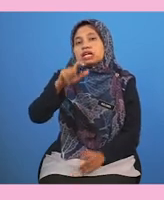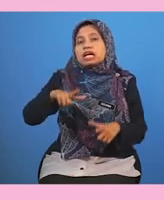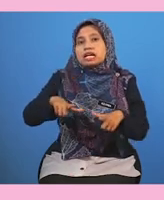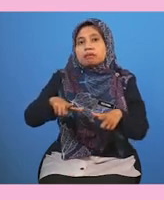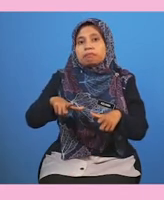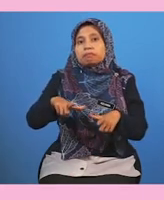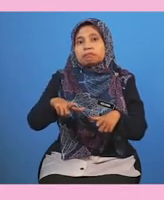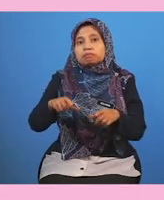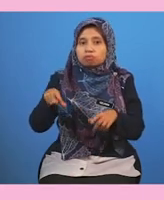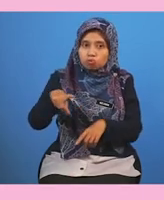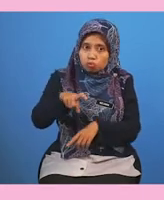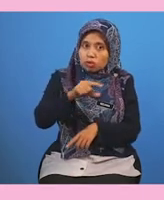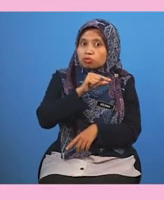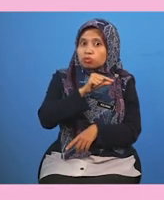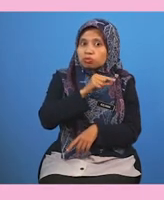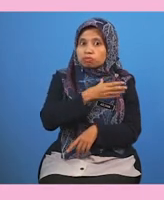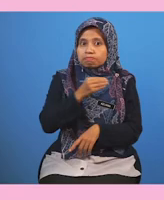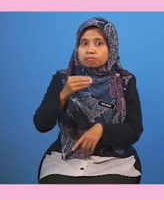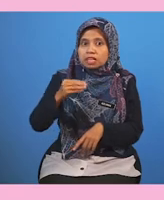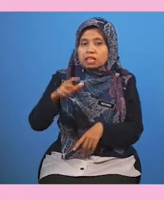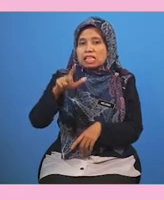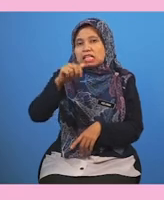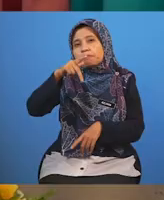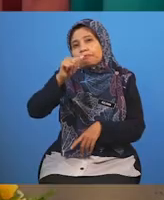lipas, ulat burung dan lipan.